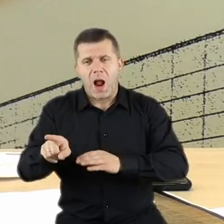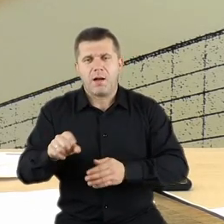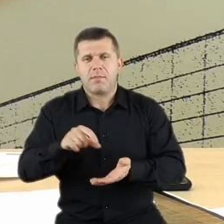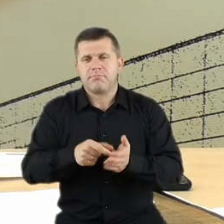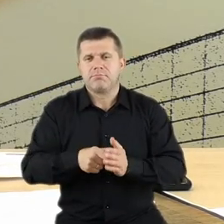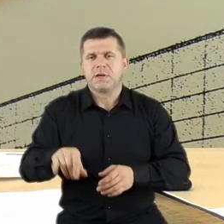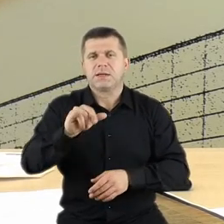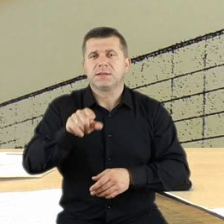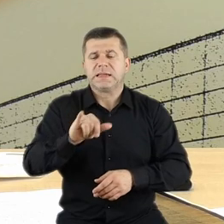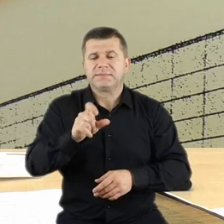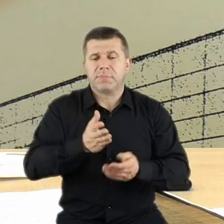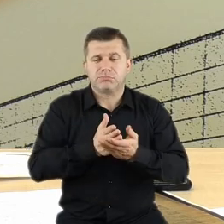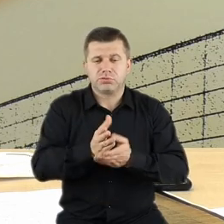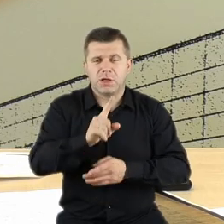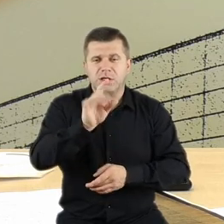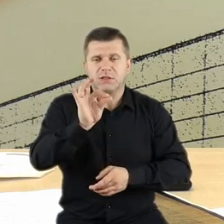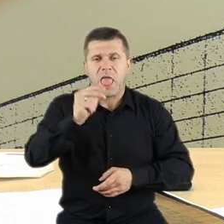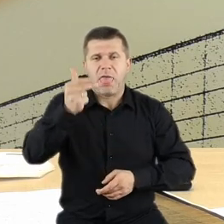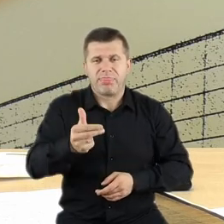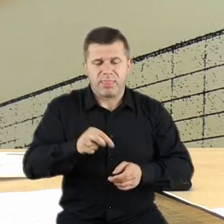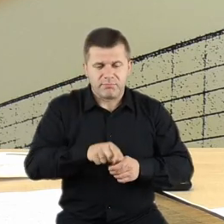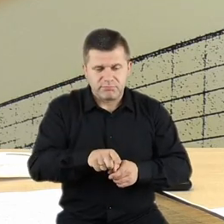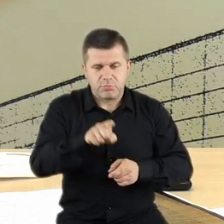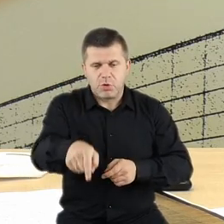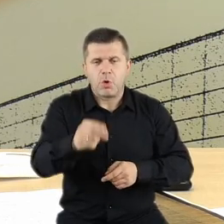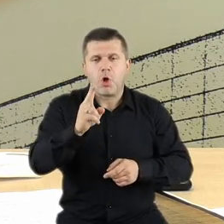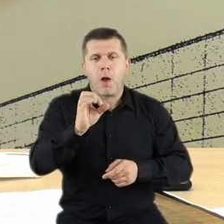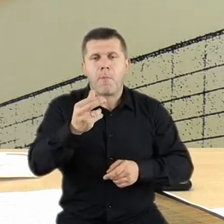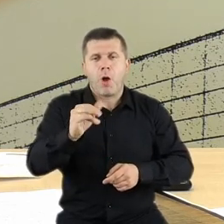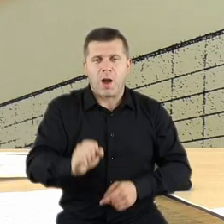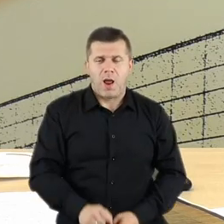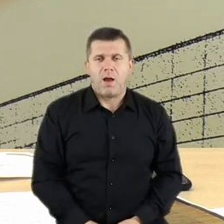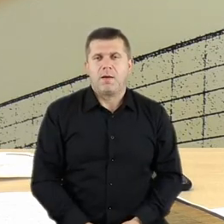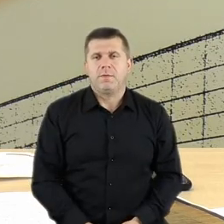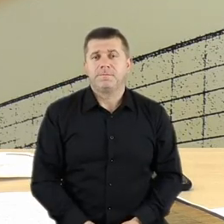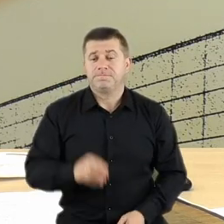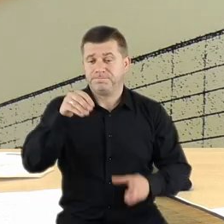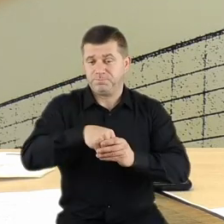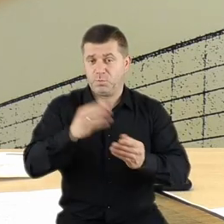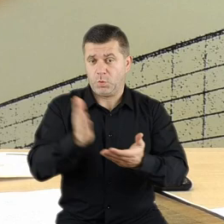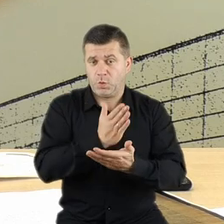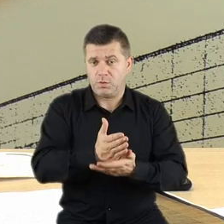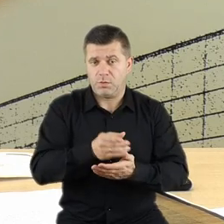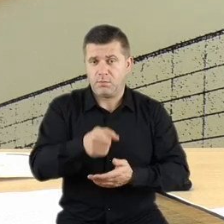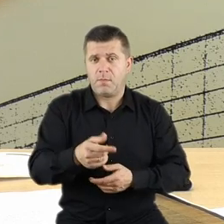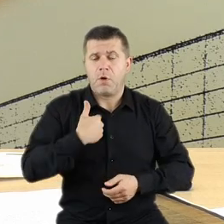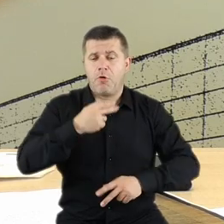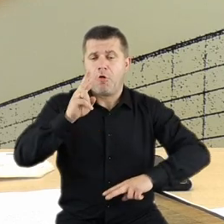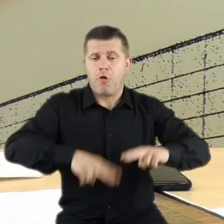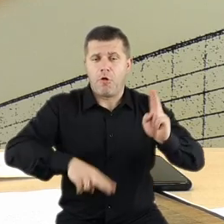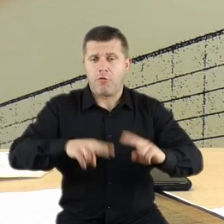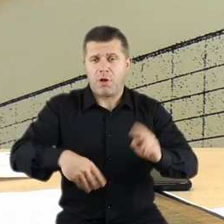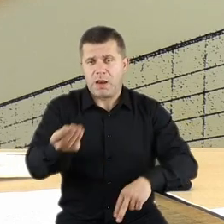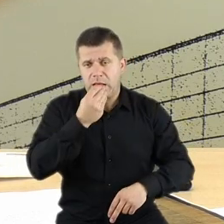wchodziło się przez sień Azji z by do komory w kuchni oprócz tego zagotowało się jedynie i